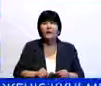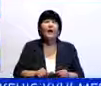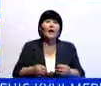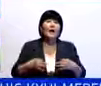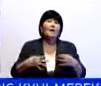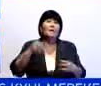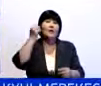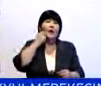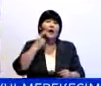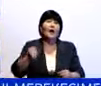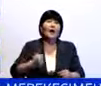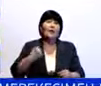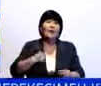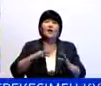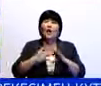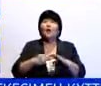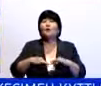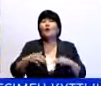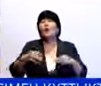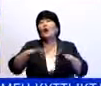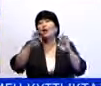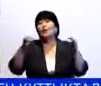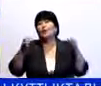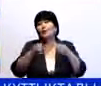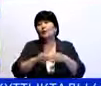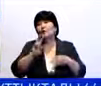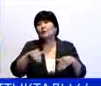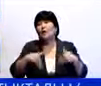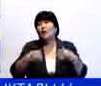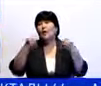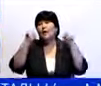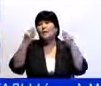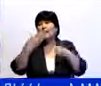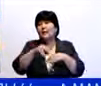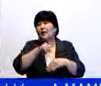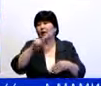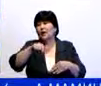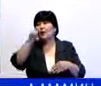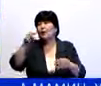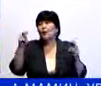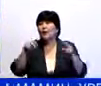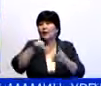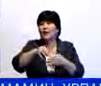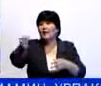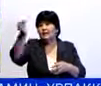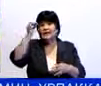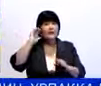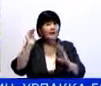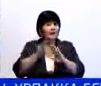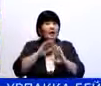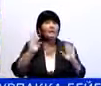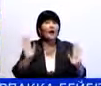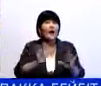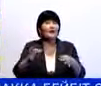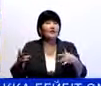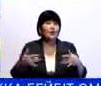Мерекеде қарт майдангерді аудандағы өнер ұжымы да құттықтап барды. Мәдениет саласының қызметкерлері соғыс куәгерінің естеліктерін тыңдап, ән